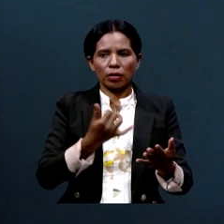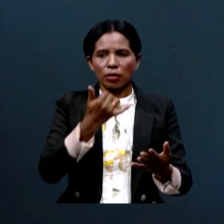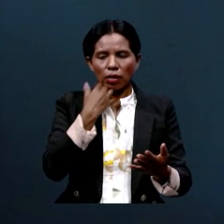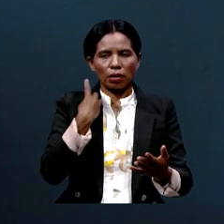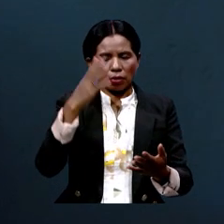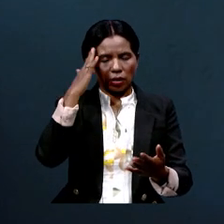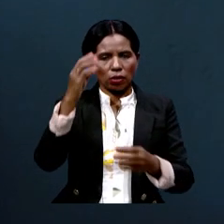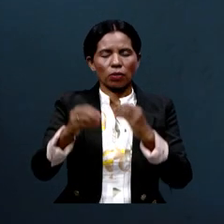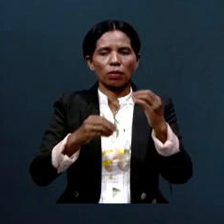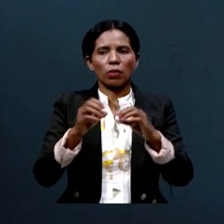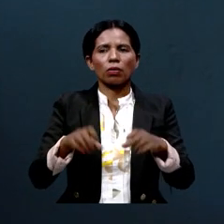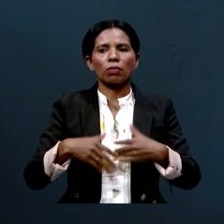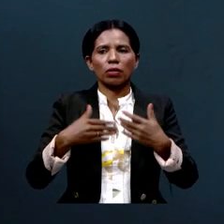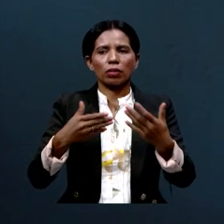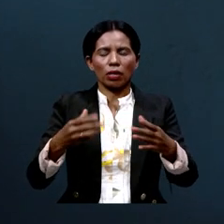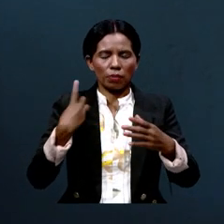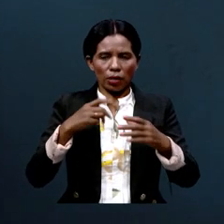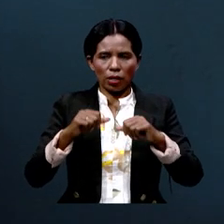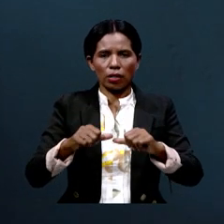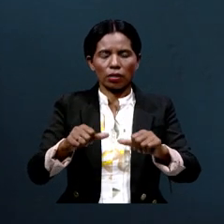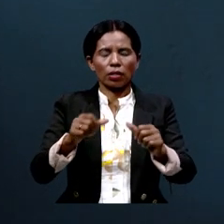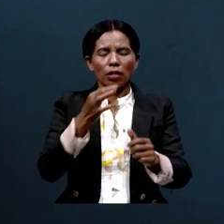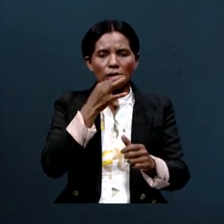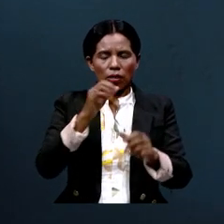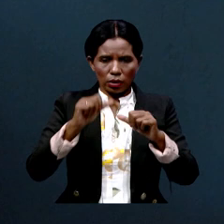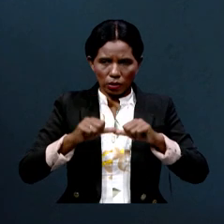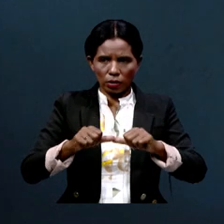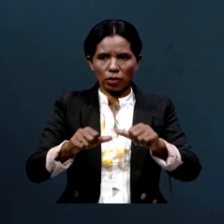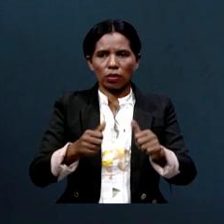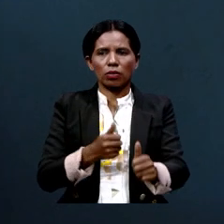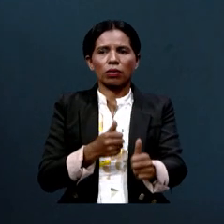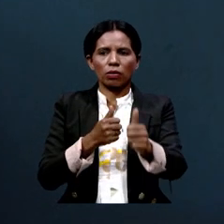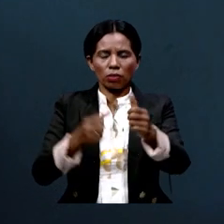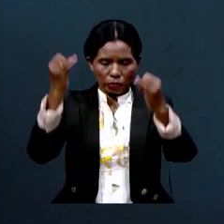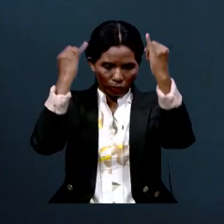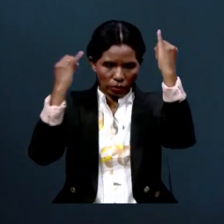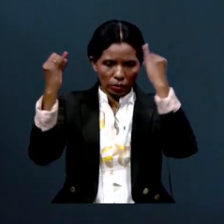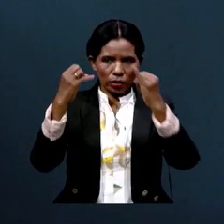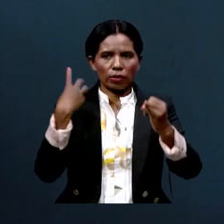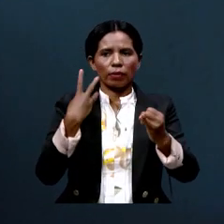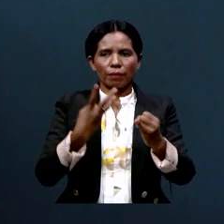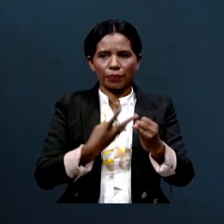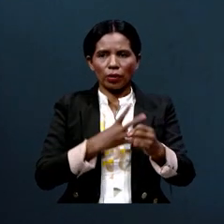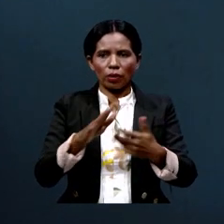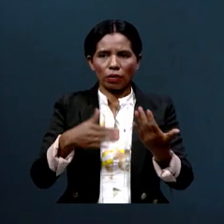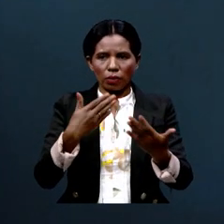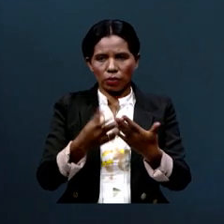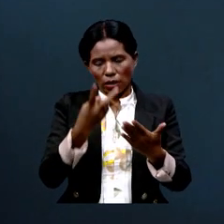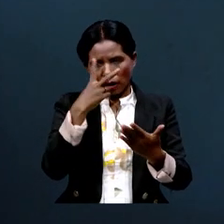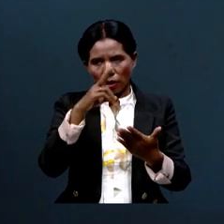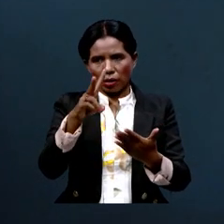hatene kona ba o insa para tu merena lao mo sabron katak merena tengke lao. Tama tuir informasi ne be kita fare o toto akompanya